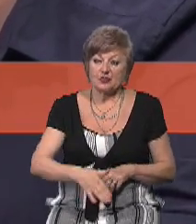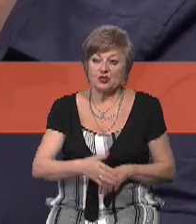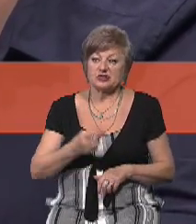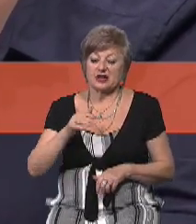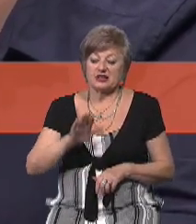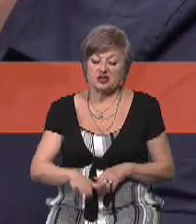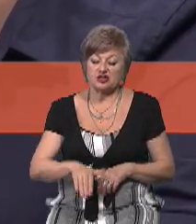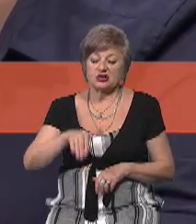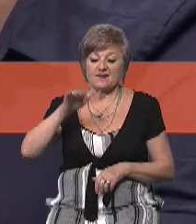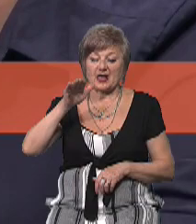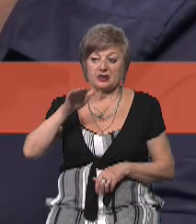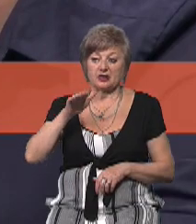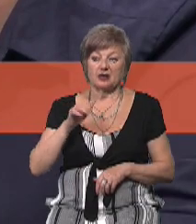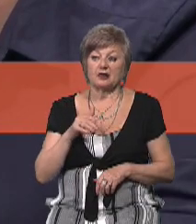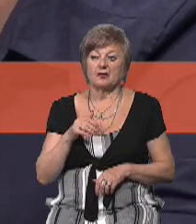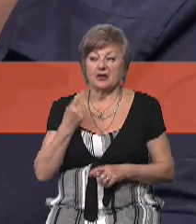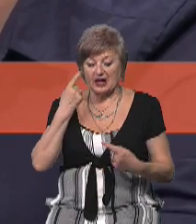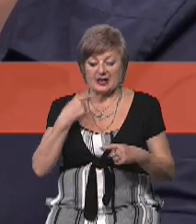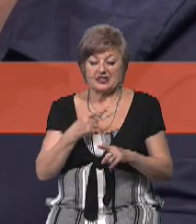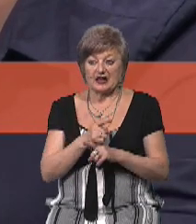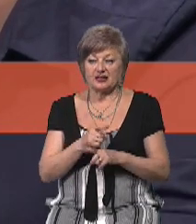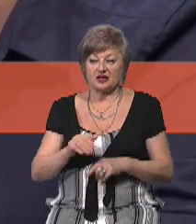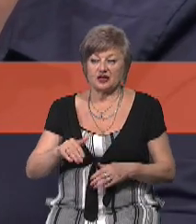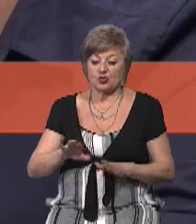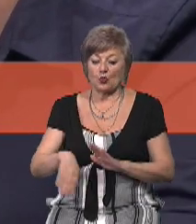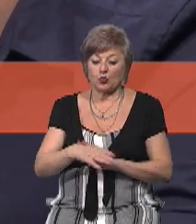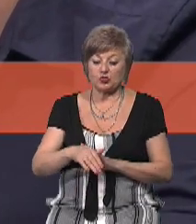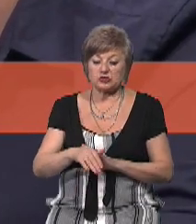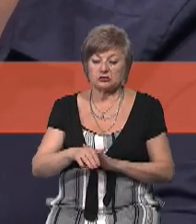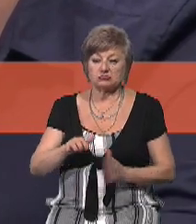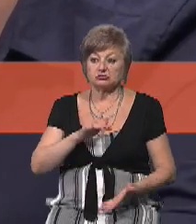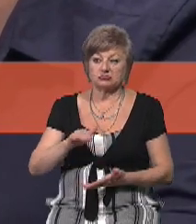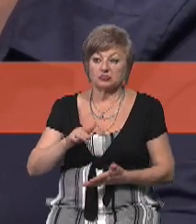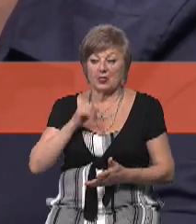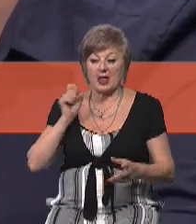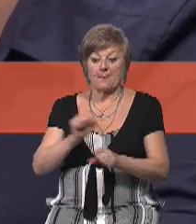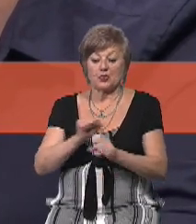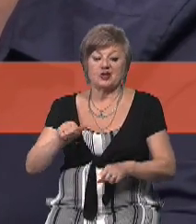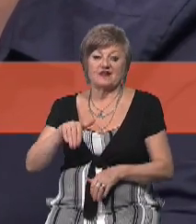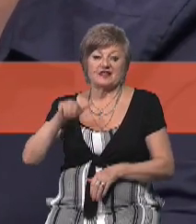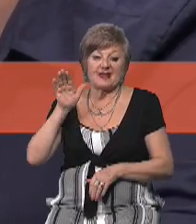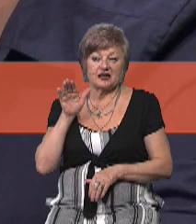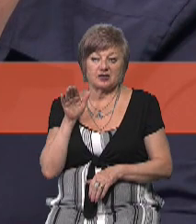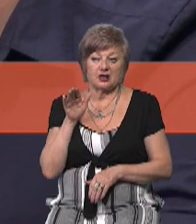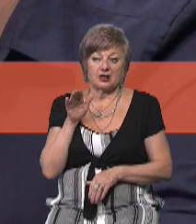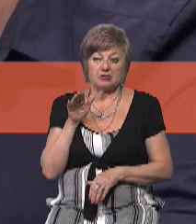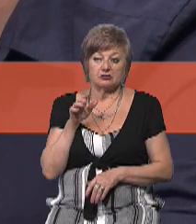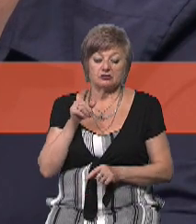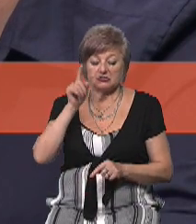потерни, нижня і верхня, це технічні порожнини, так? Підривають верхню,